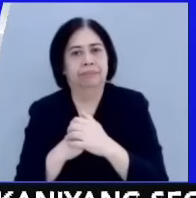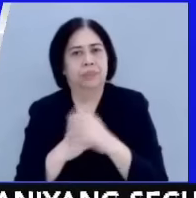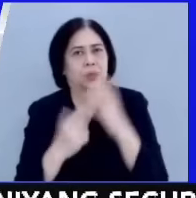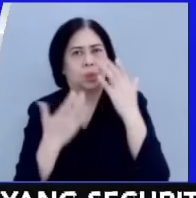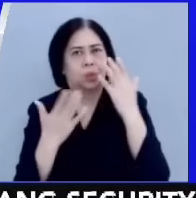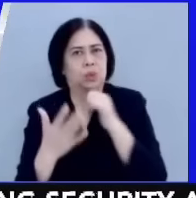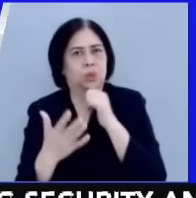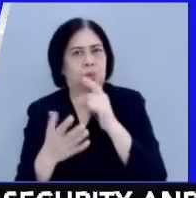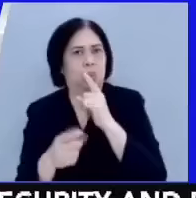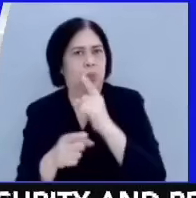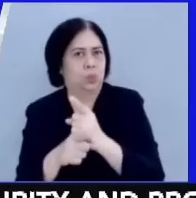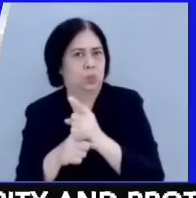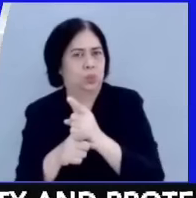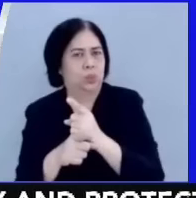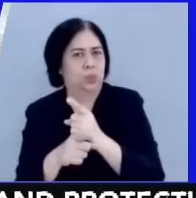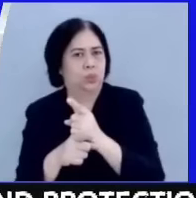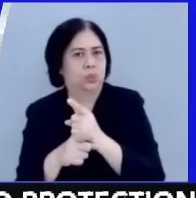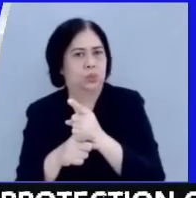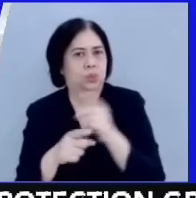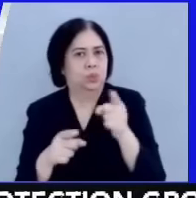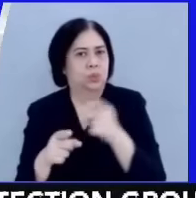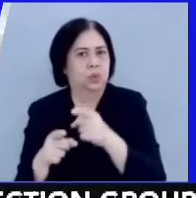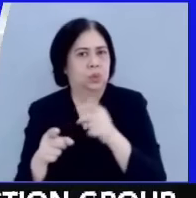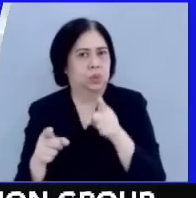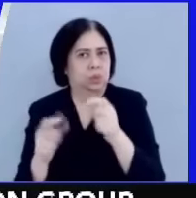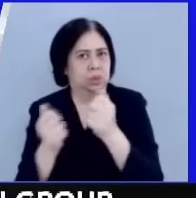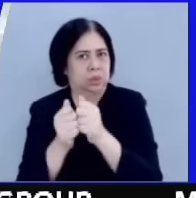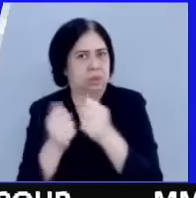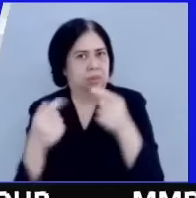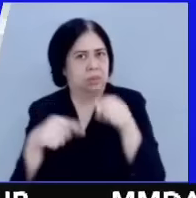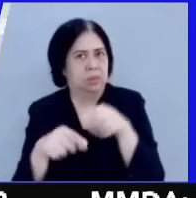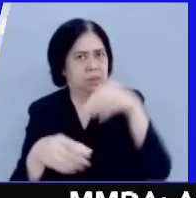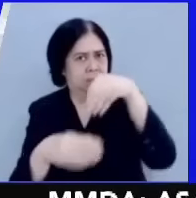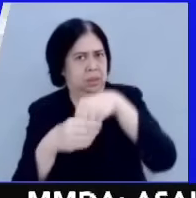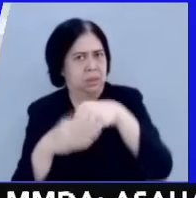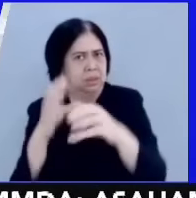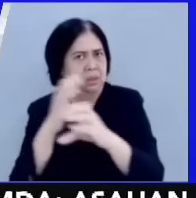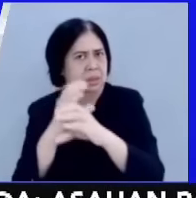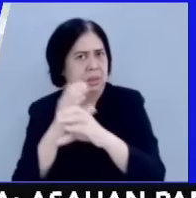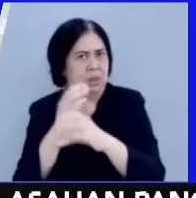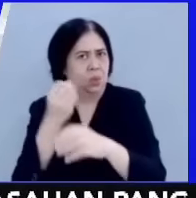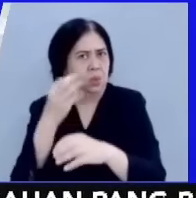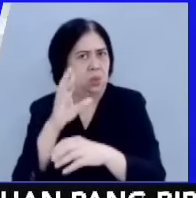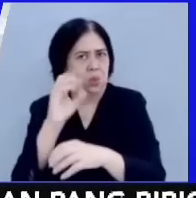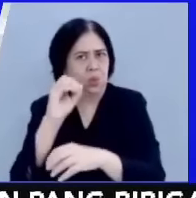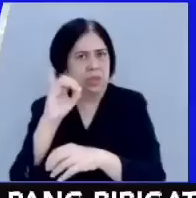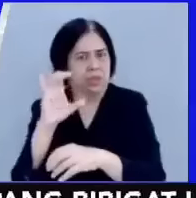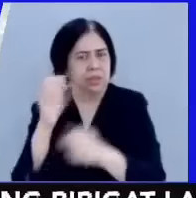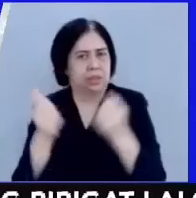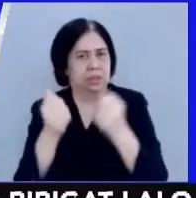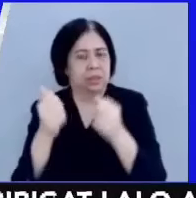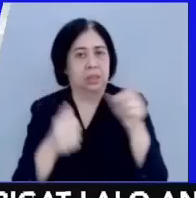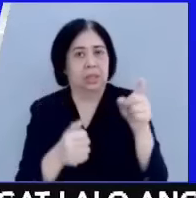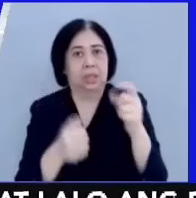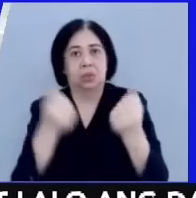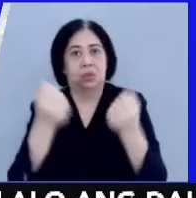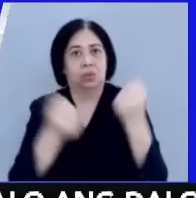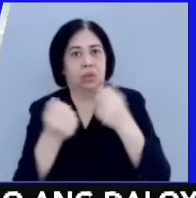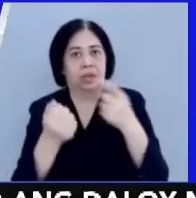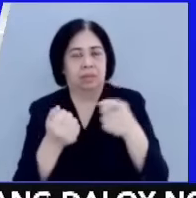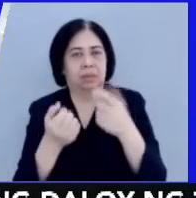amo niya yung o Director ay kasab niya sa sasakyan so the driver will be relieved as of December